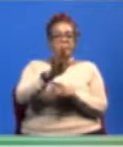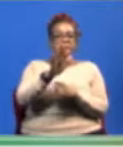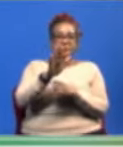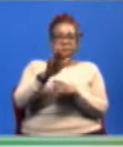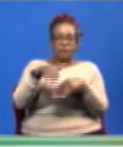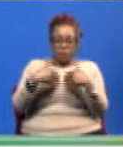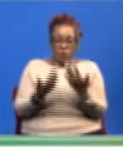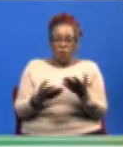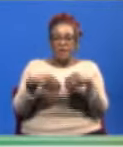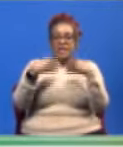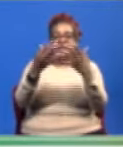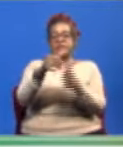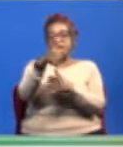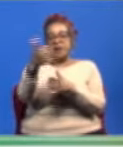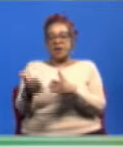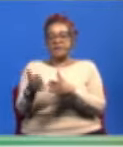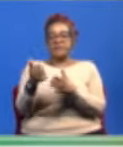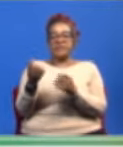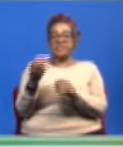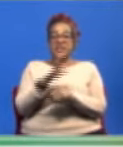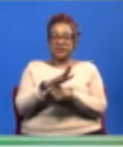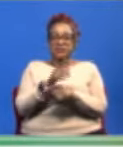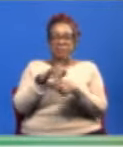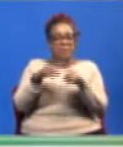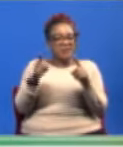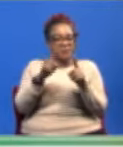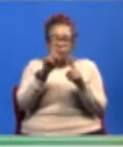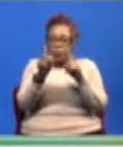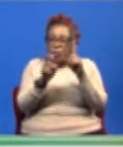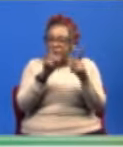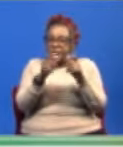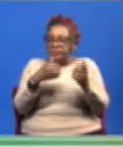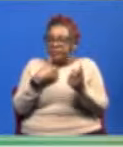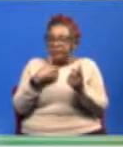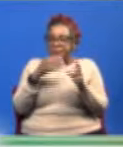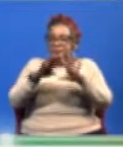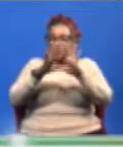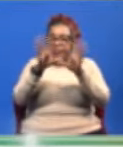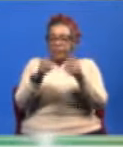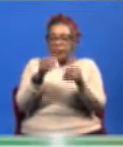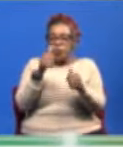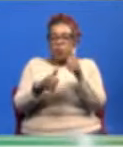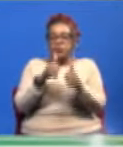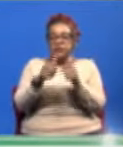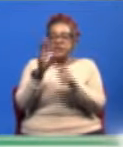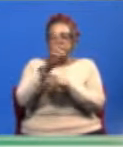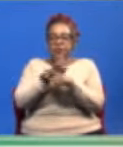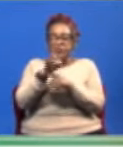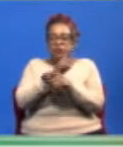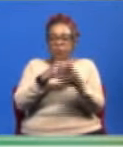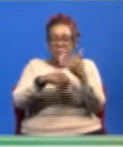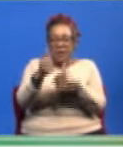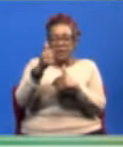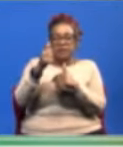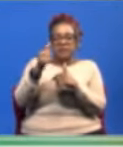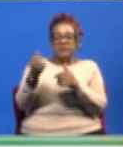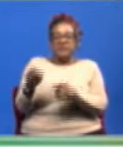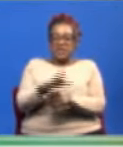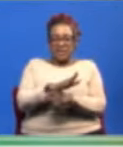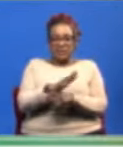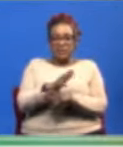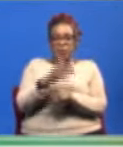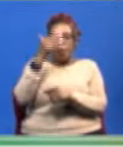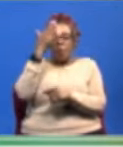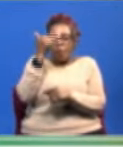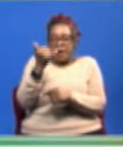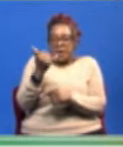kuna baadhi ya maswali ambayo yanaibuka kama vile bajeti inayotumiwa kugharamia mbolea hiyo na mbona serikali ikaamua